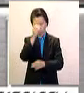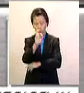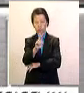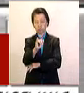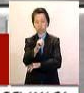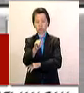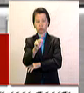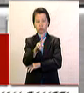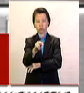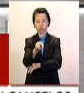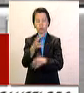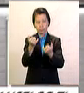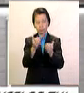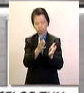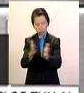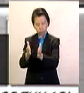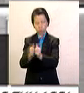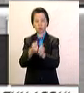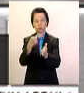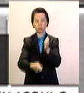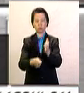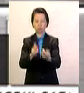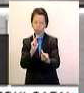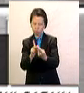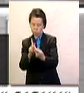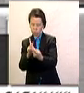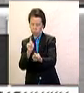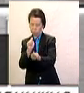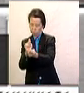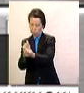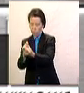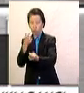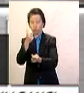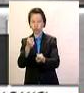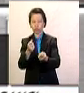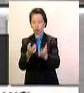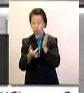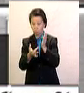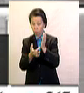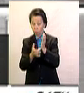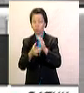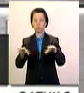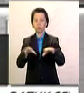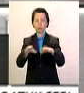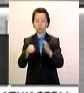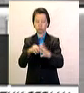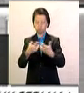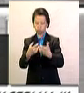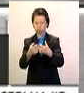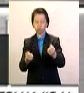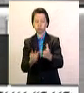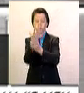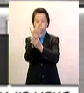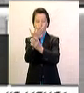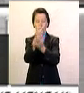Yusof berkata ia mampu direalisasikan dengan kos yang berpatutan memandangkan ledakan teknologi industri pembuatan mencetus